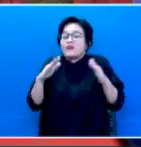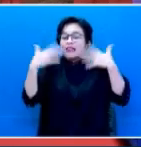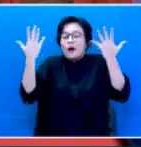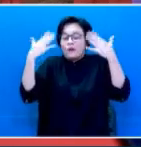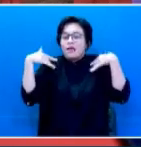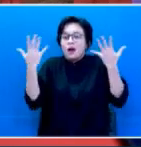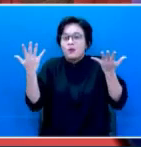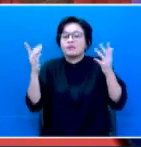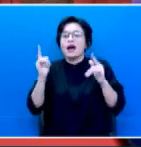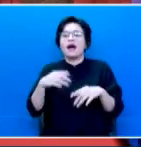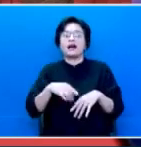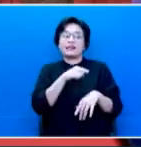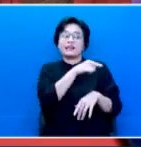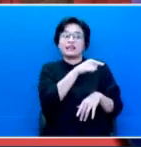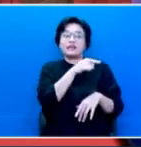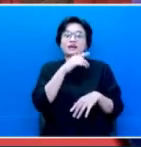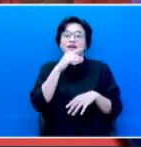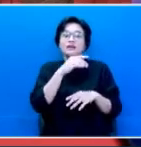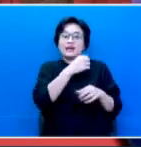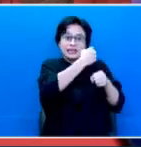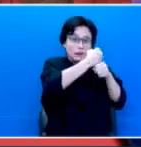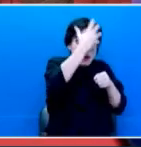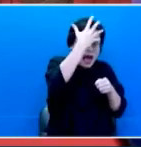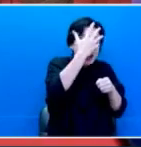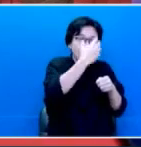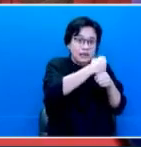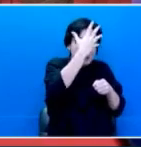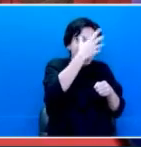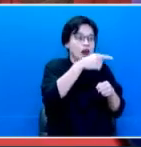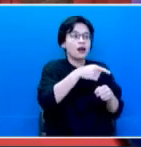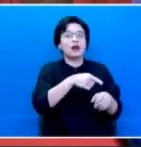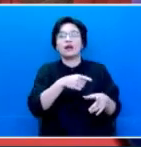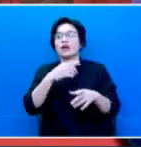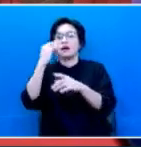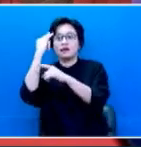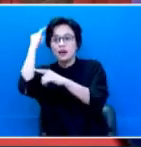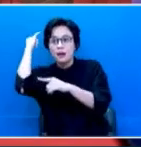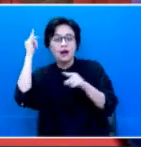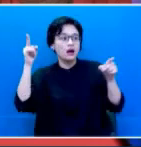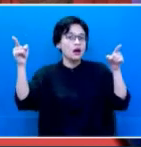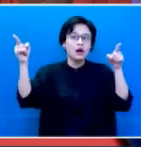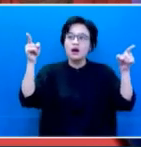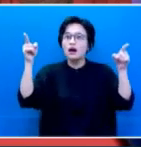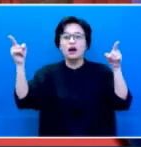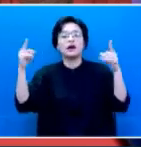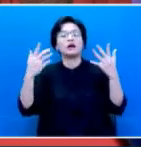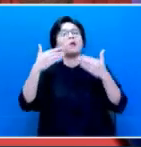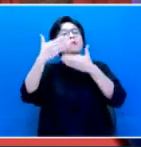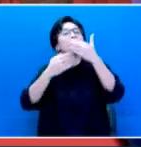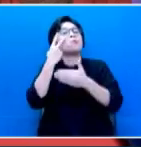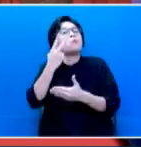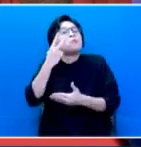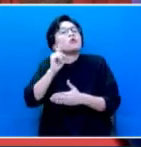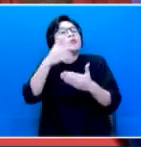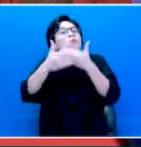pencalonan giibrani terhadap PDIP maupun terhadap Ganjar juga terhadap elektronitas po masih harus kita lihat beberapa waktu